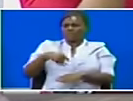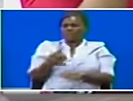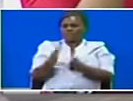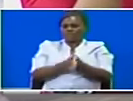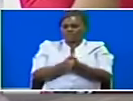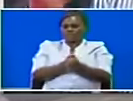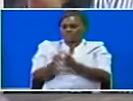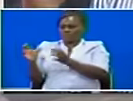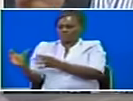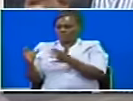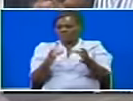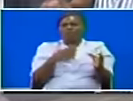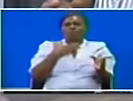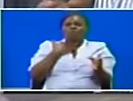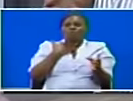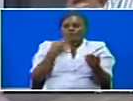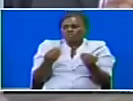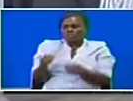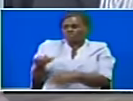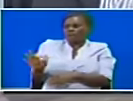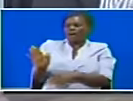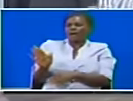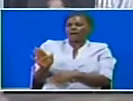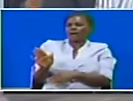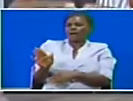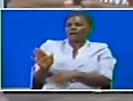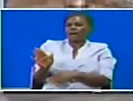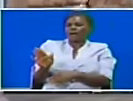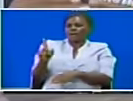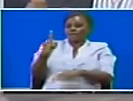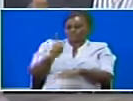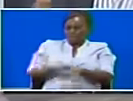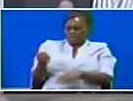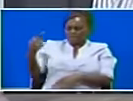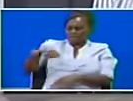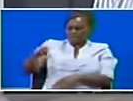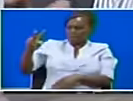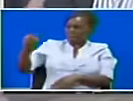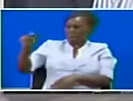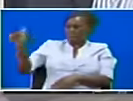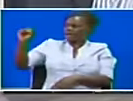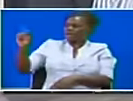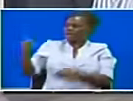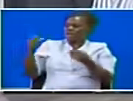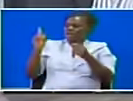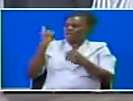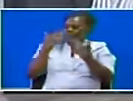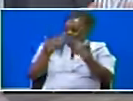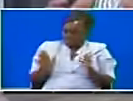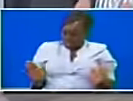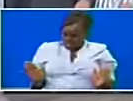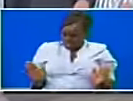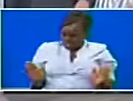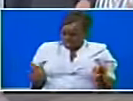interested party. Tungetaka wasuluhishe hilo jambo ili wakija katika NASA wawe wamesuluhisha.